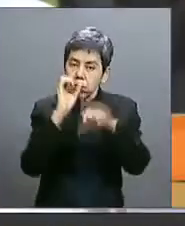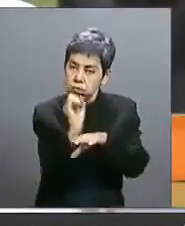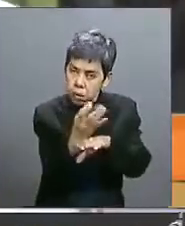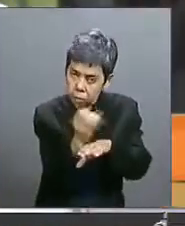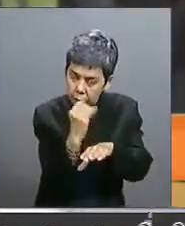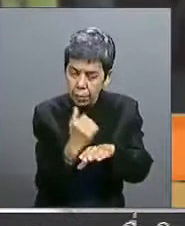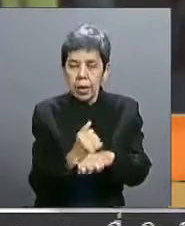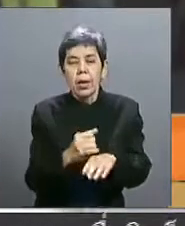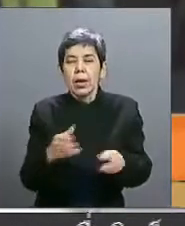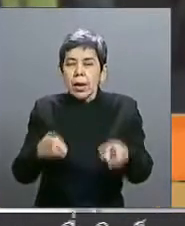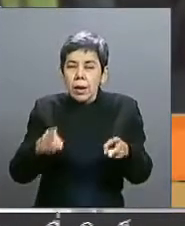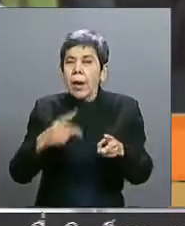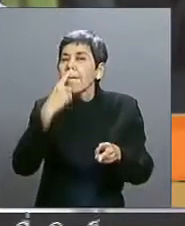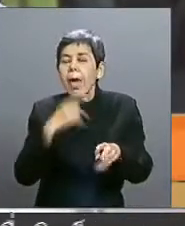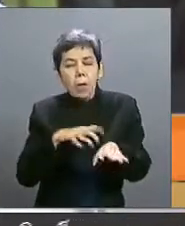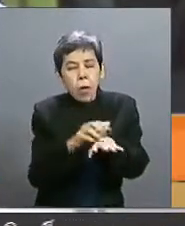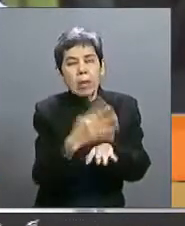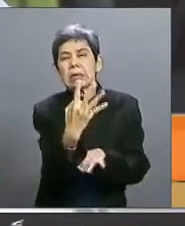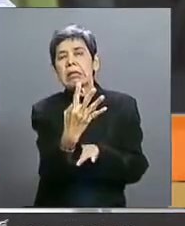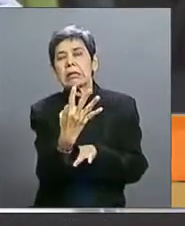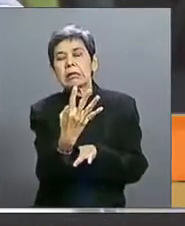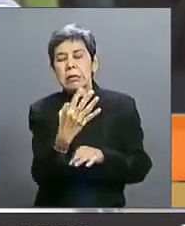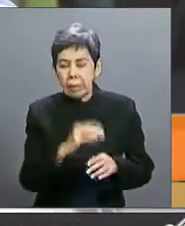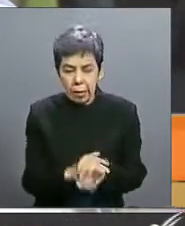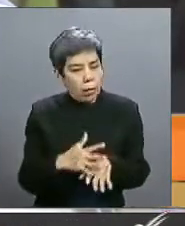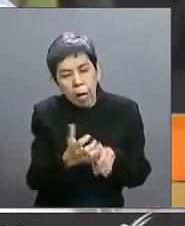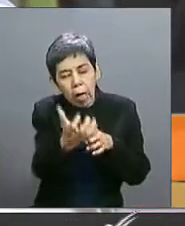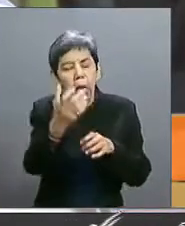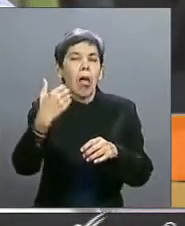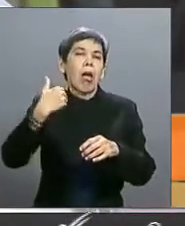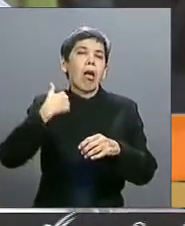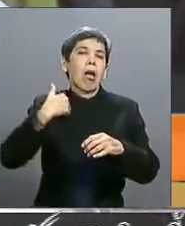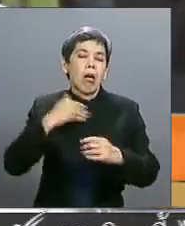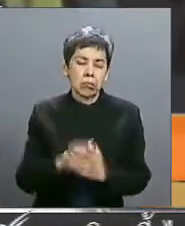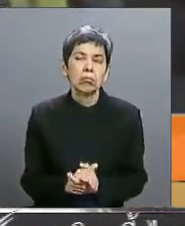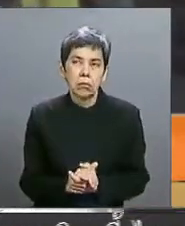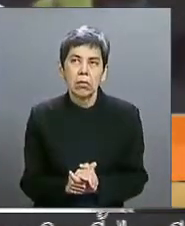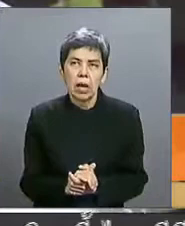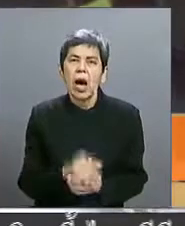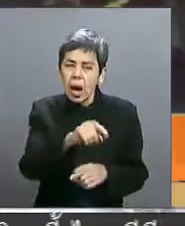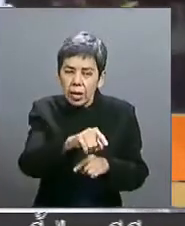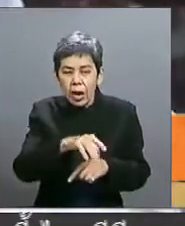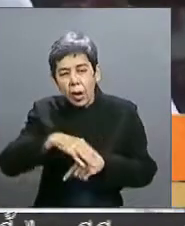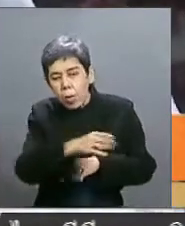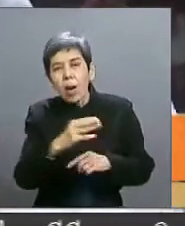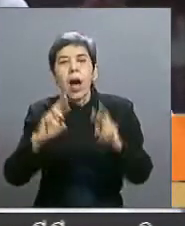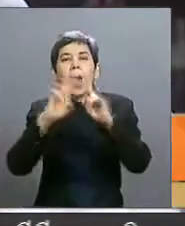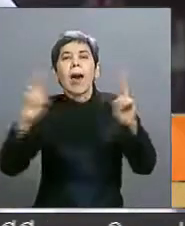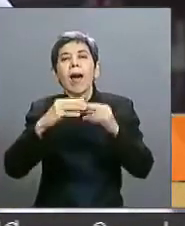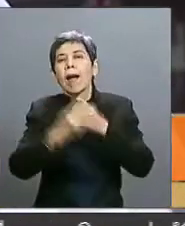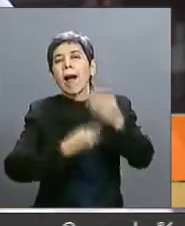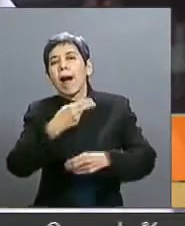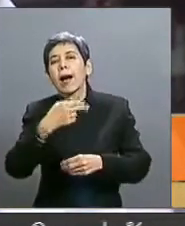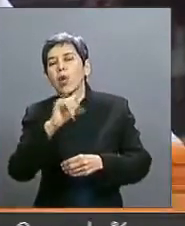สีล้อแดง 4-5 คันชนเละหมดละแล้ววันนั้นก็ลงหน้าร้านหยก